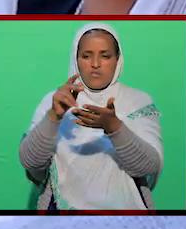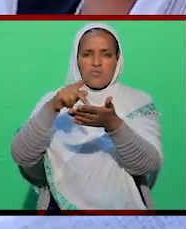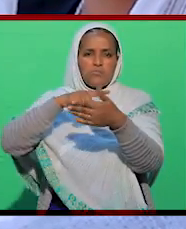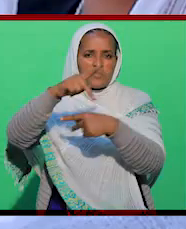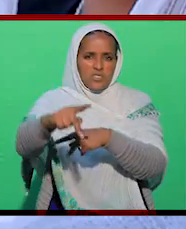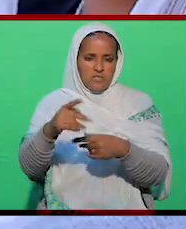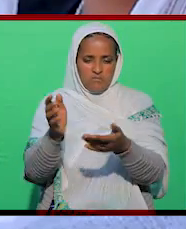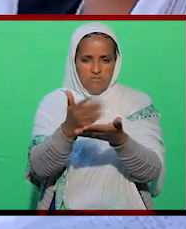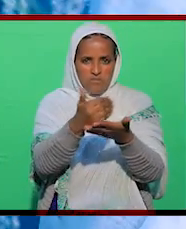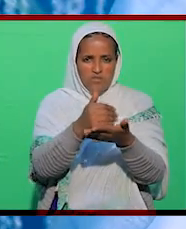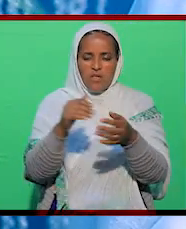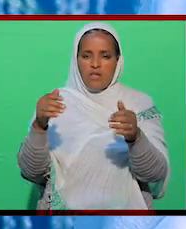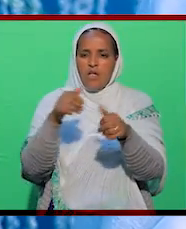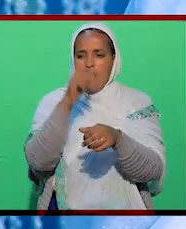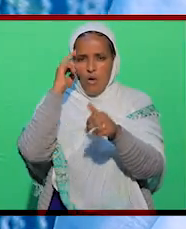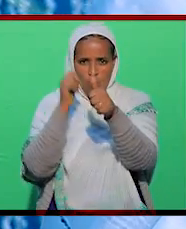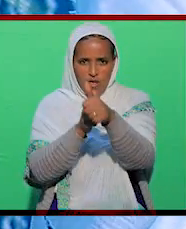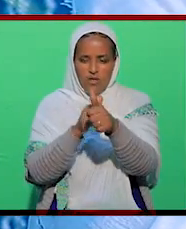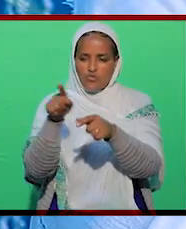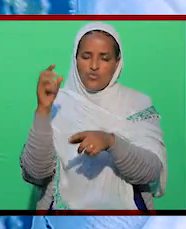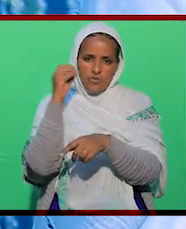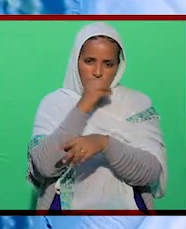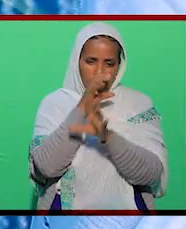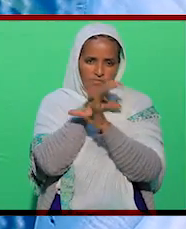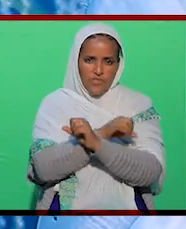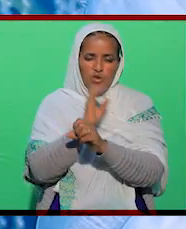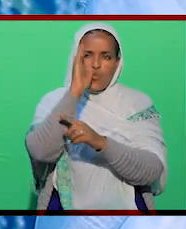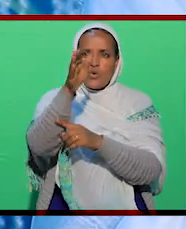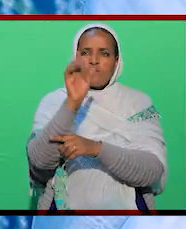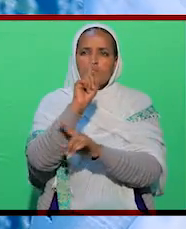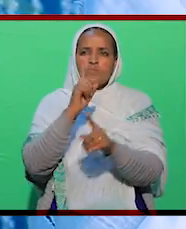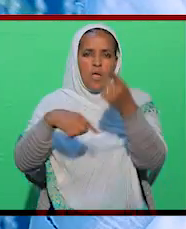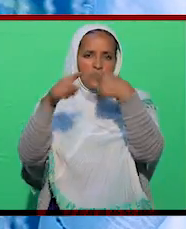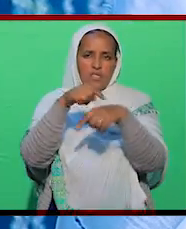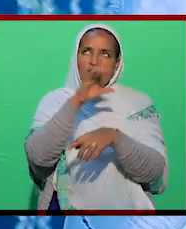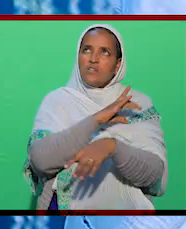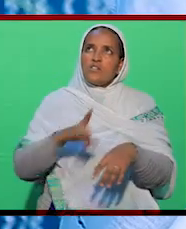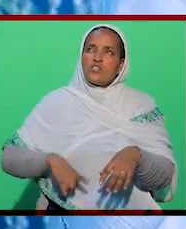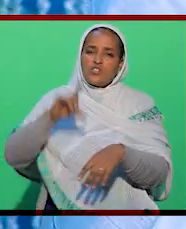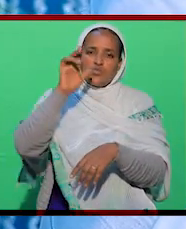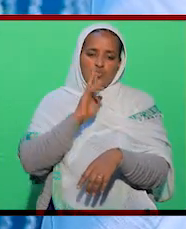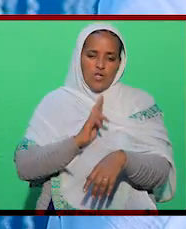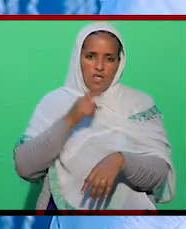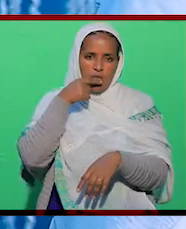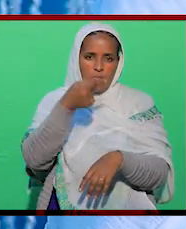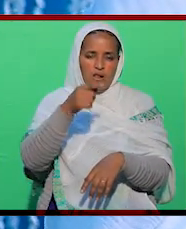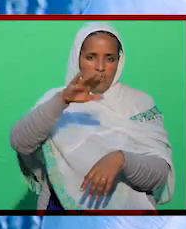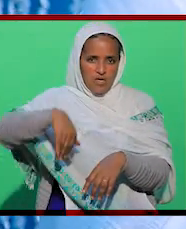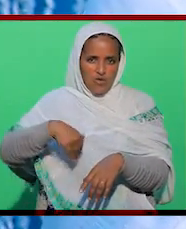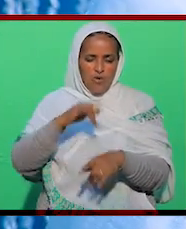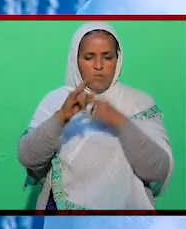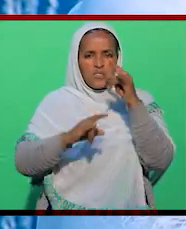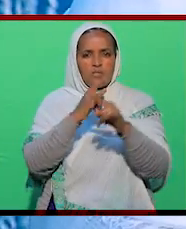ነው፣ አዲስ ፕሮዳክት ነው። ሌላው ሐዋርያን እናሉ እሱም ተበላበት። ደግሞ ወደፊት ምን እንደሚያመጡ እንግዲህ ያው ክርስቶስ ነኝ ማለት